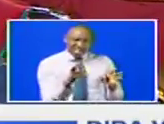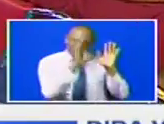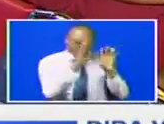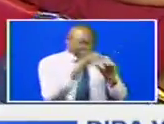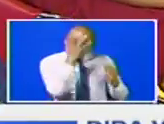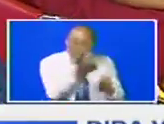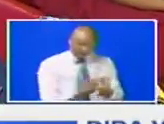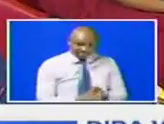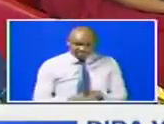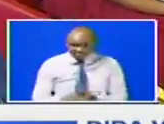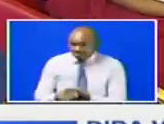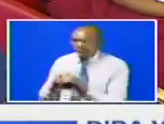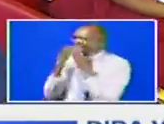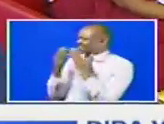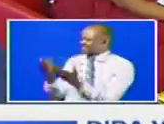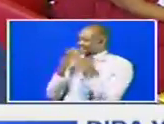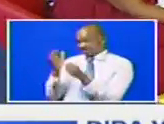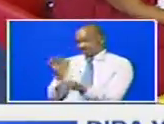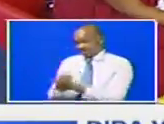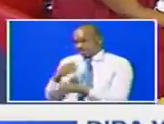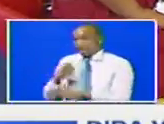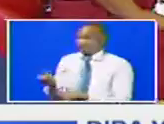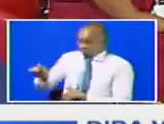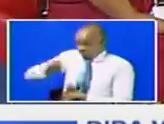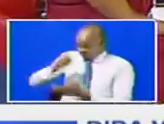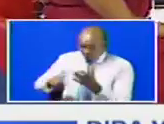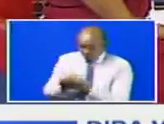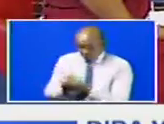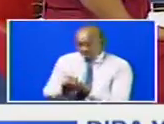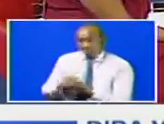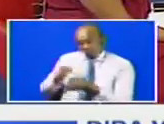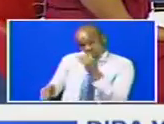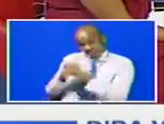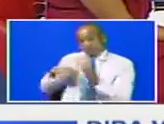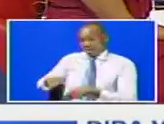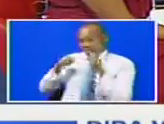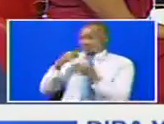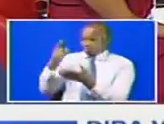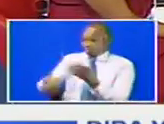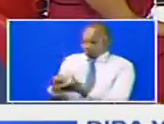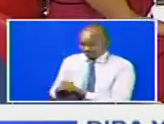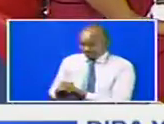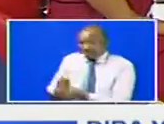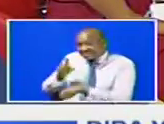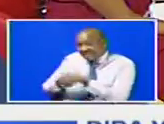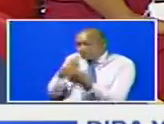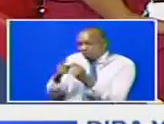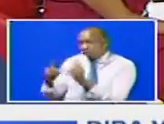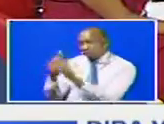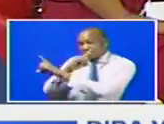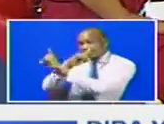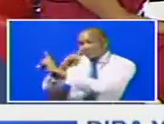gani? Asante Kome. Labda kwa kuongezea kidogo tu vile mwanangu ameelezea. Tunapozungumzia defensive